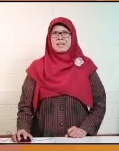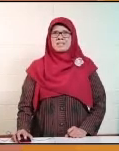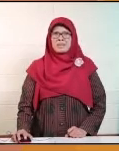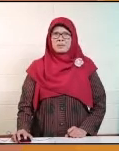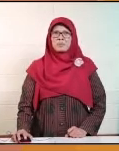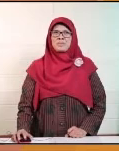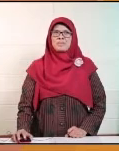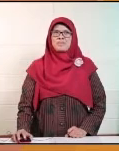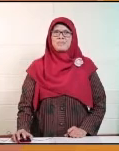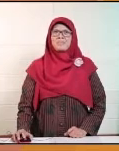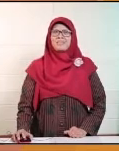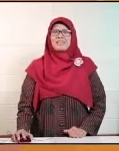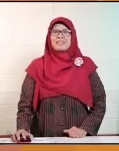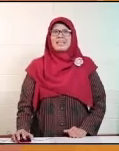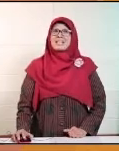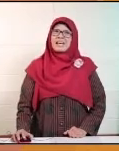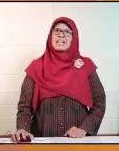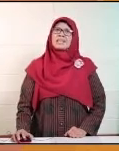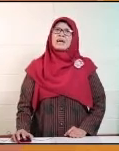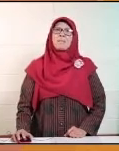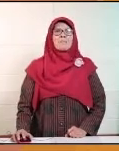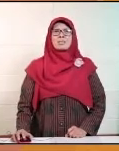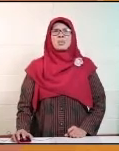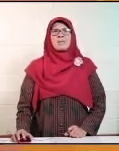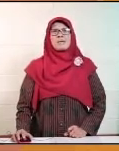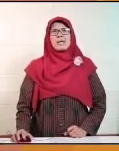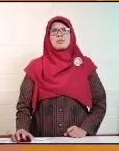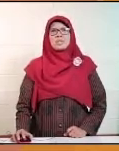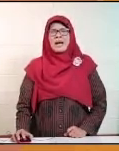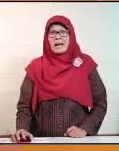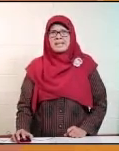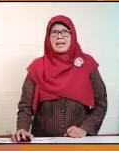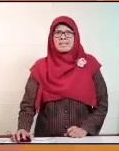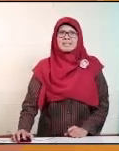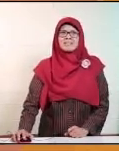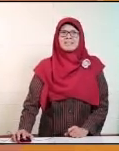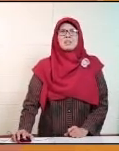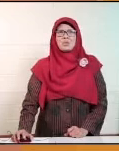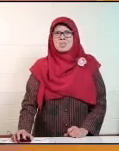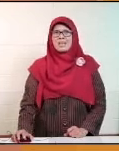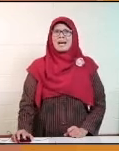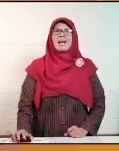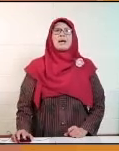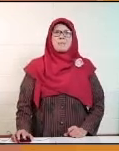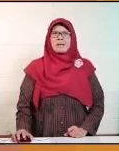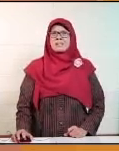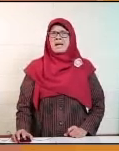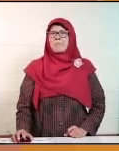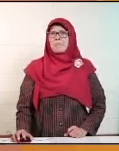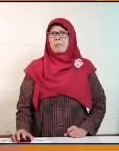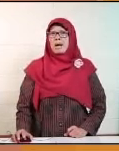17-18 tahun Hai Nah sekarang kita mau masuki pada usia kalian usia